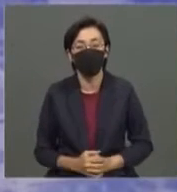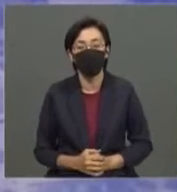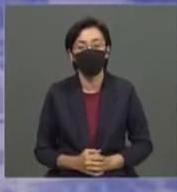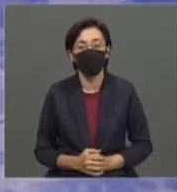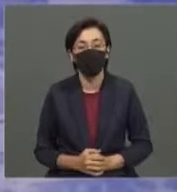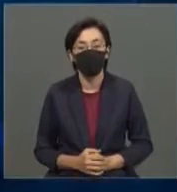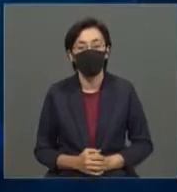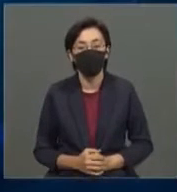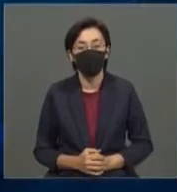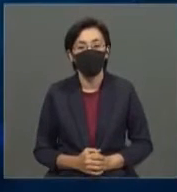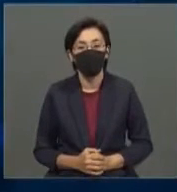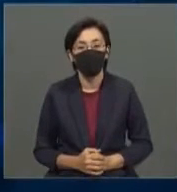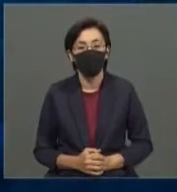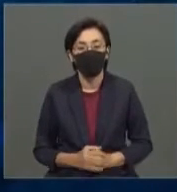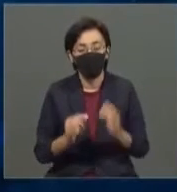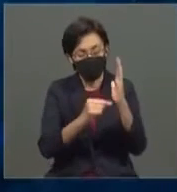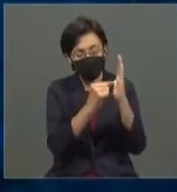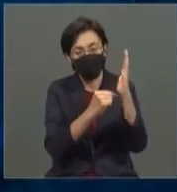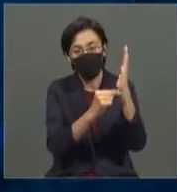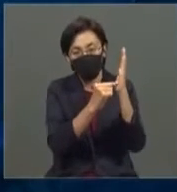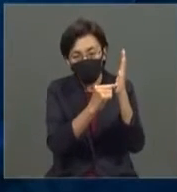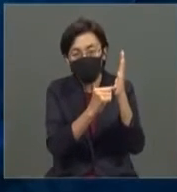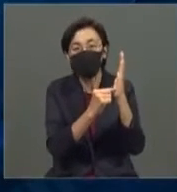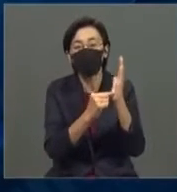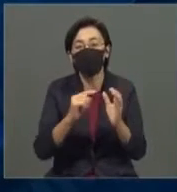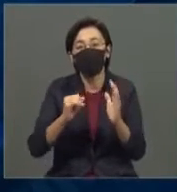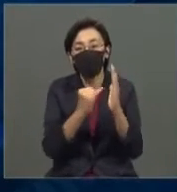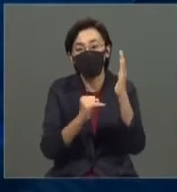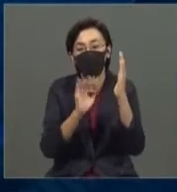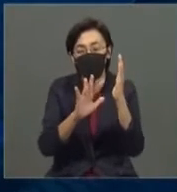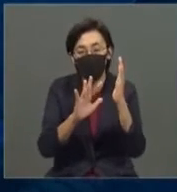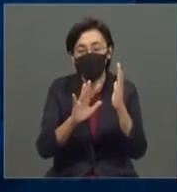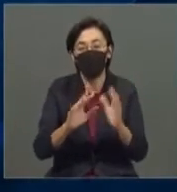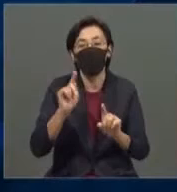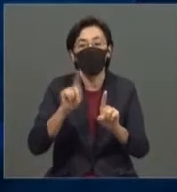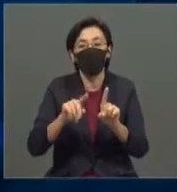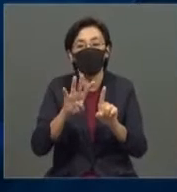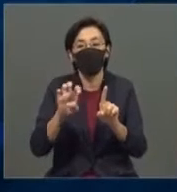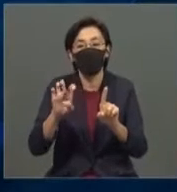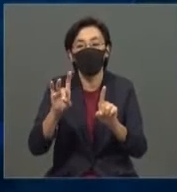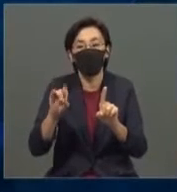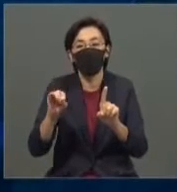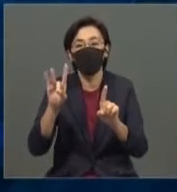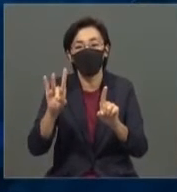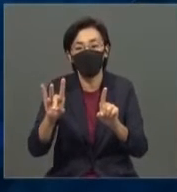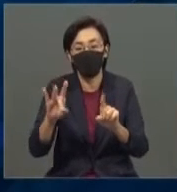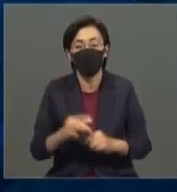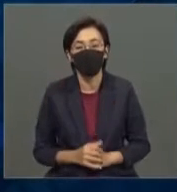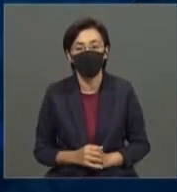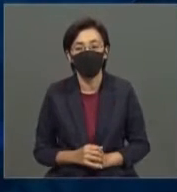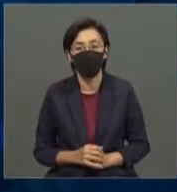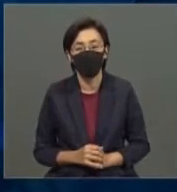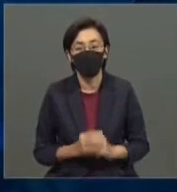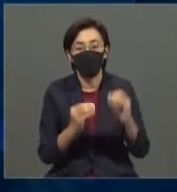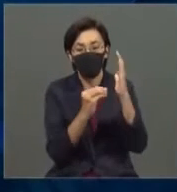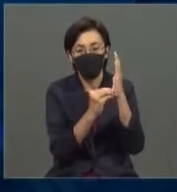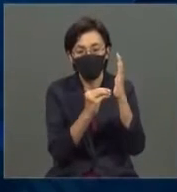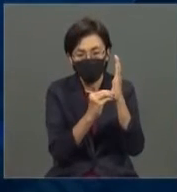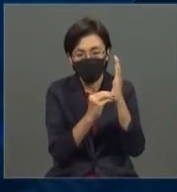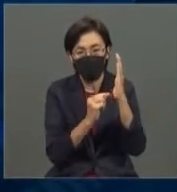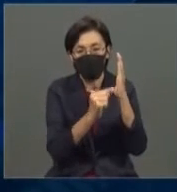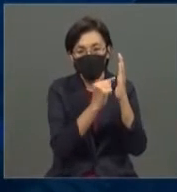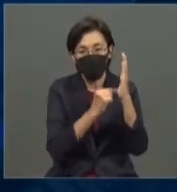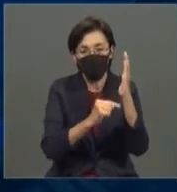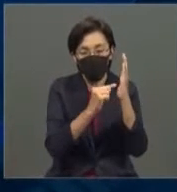1,154 นะครับแล้วก็ปริมณฑลรวมมาอีก5จังหวัดนี้อีก 1,488 2พื้น